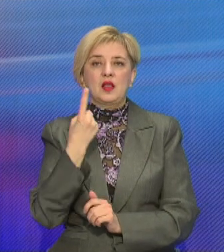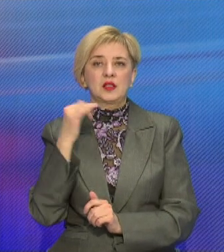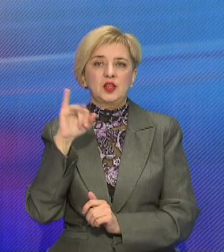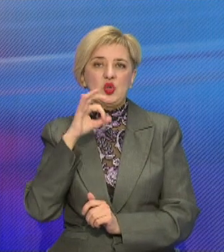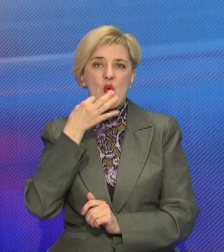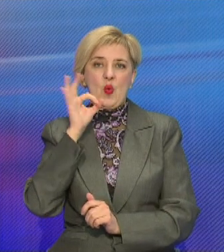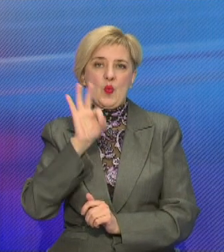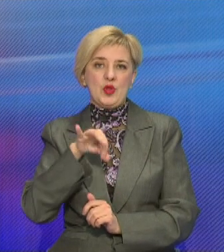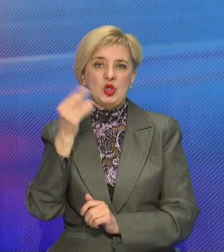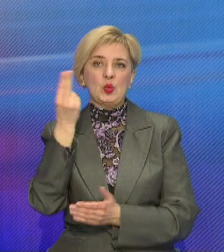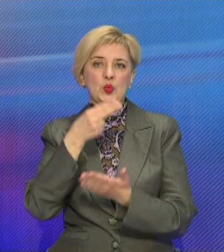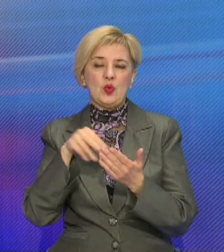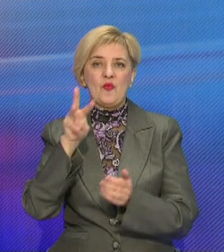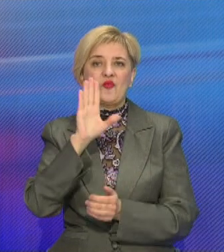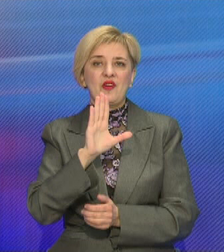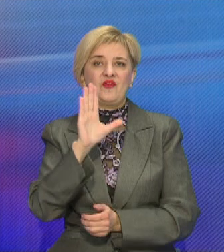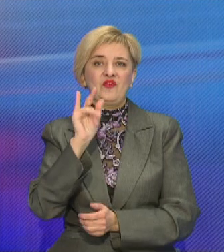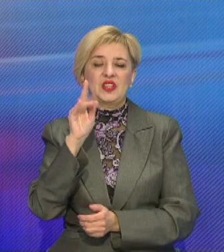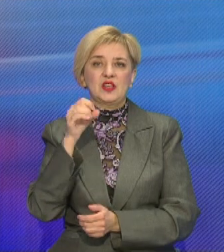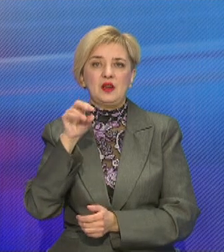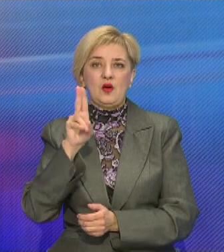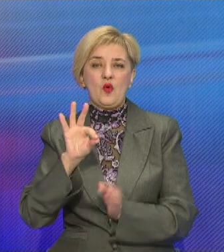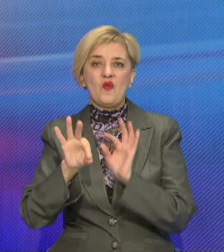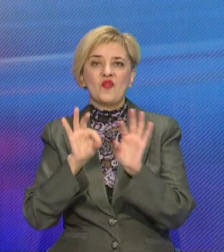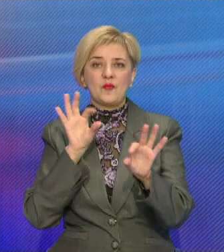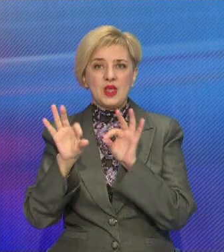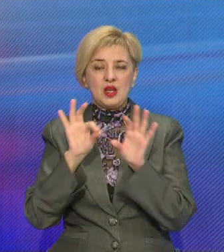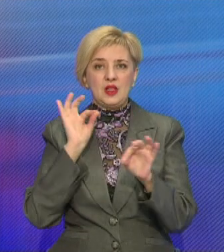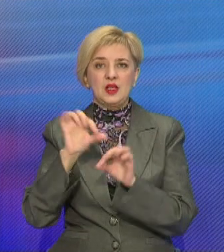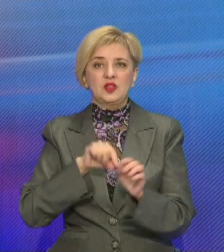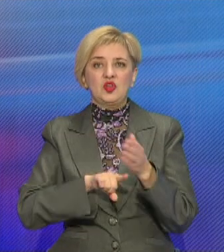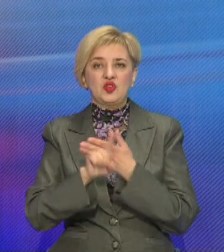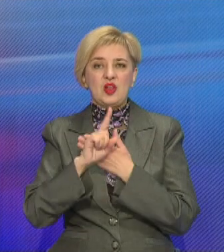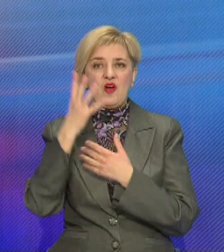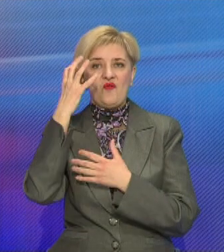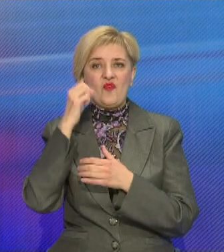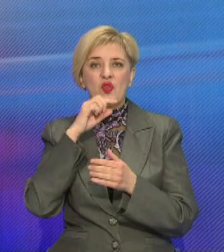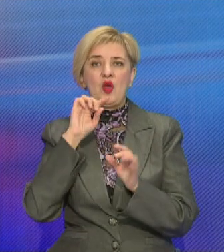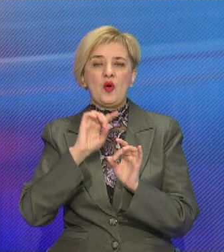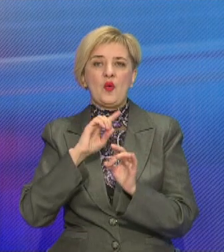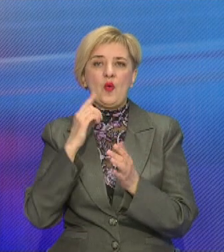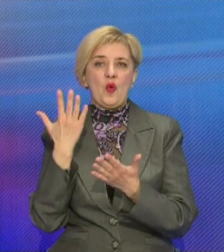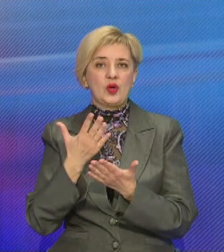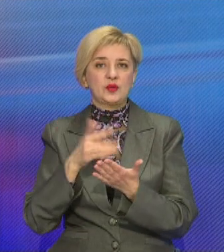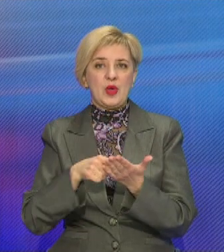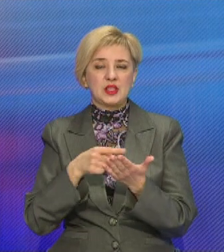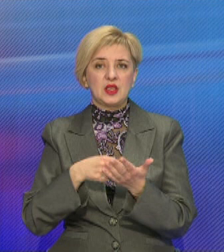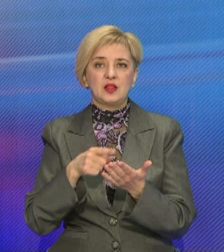Экспозиция собиралась по час працы автора с початку фотокорреспондентом областного ТБ, затем газеты «Гродинская